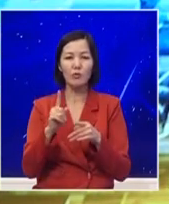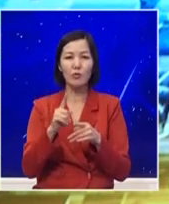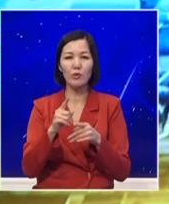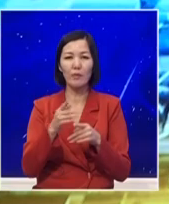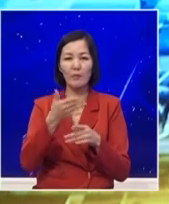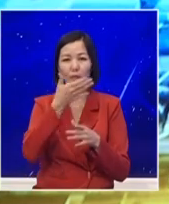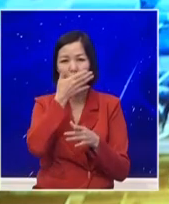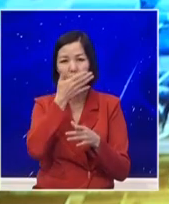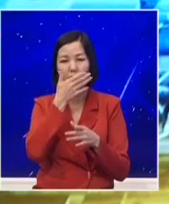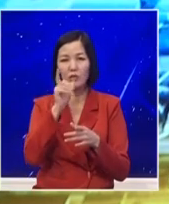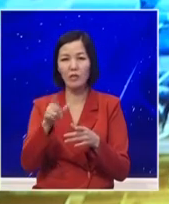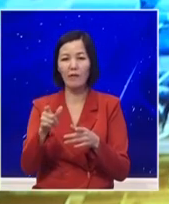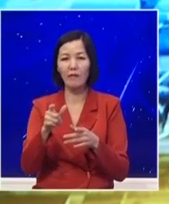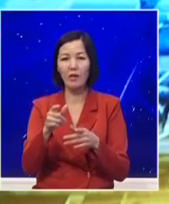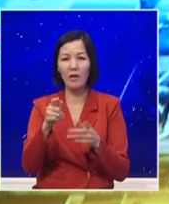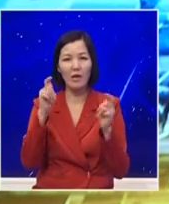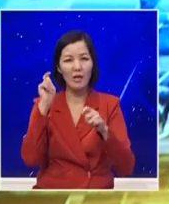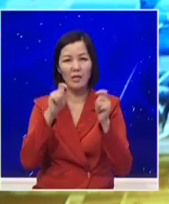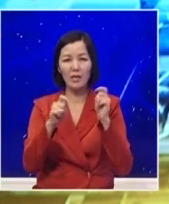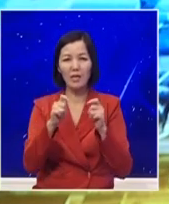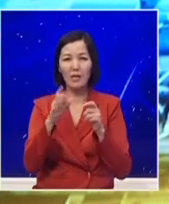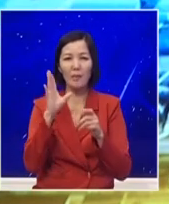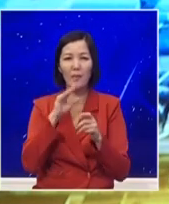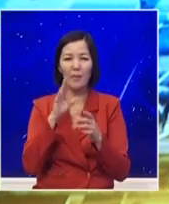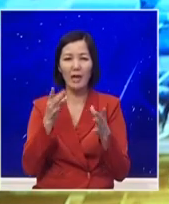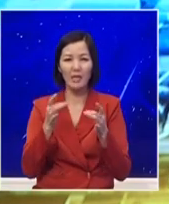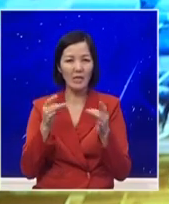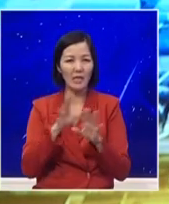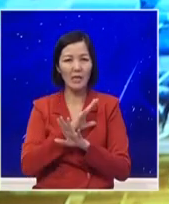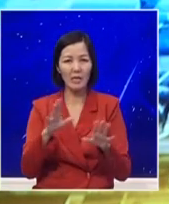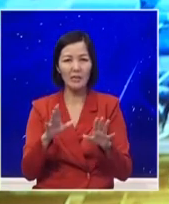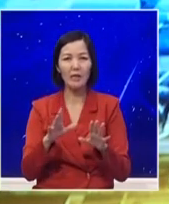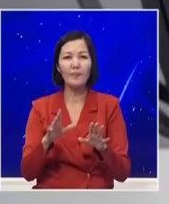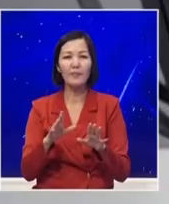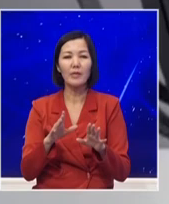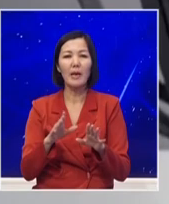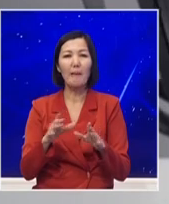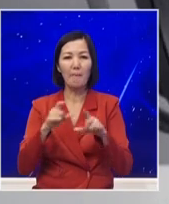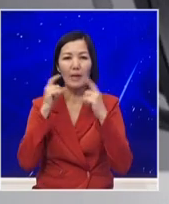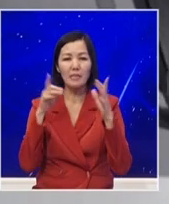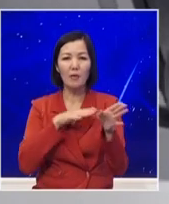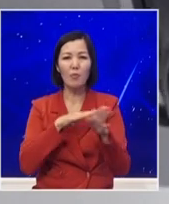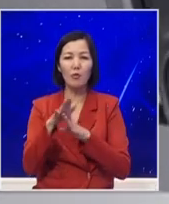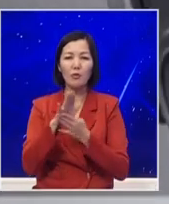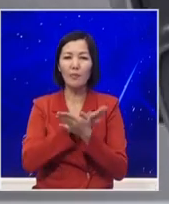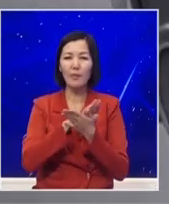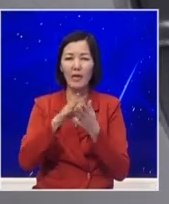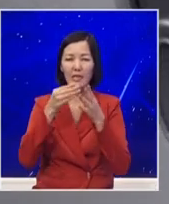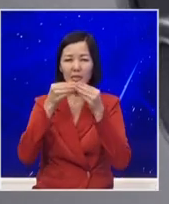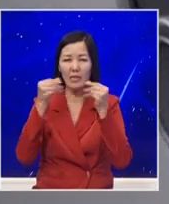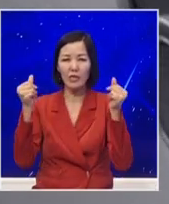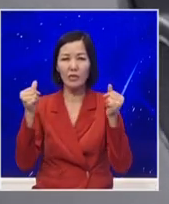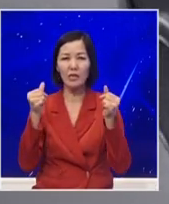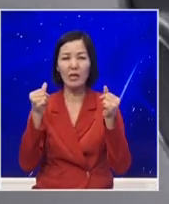носки лицо человека не потеет, как это бывает с обычным средством защиты. Причем маска полностью прозрачная, а в